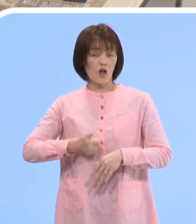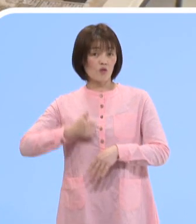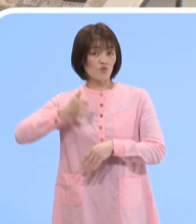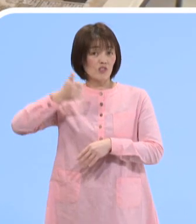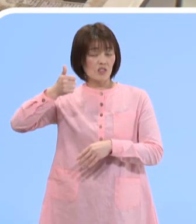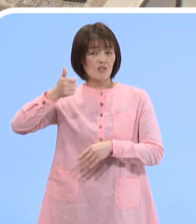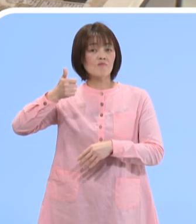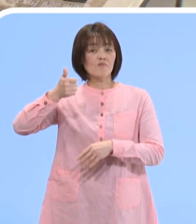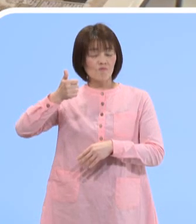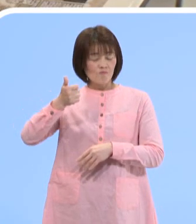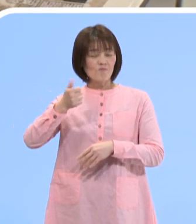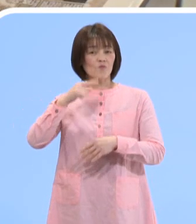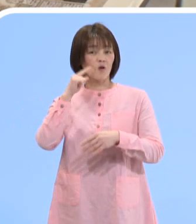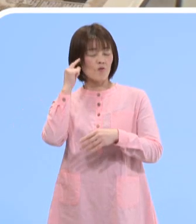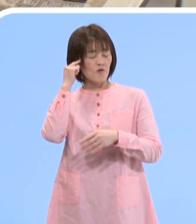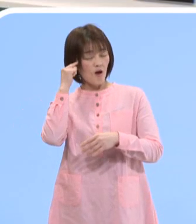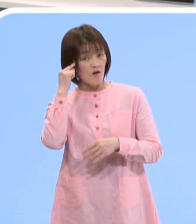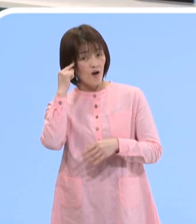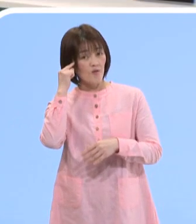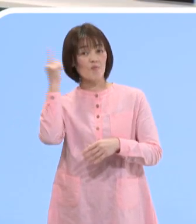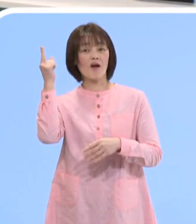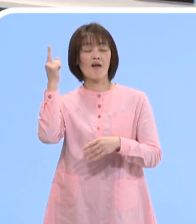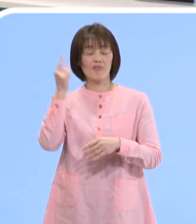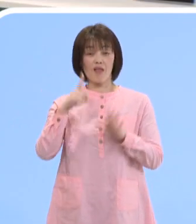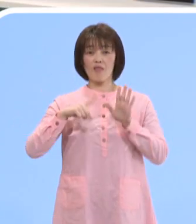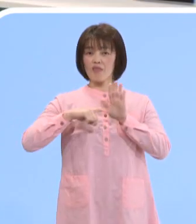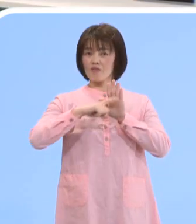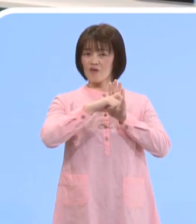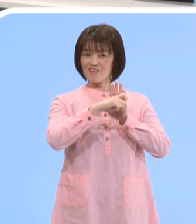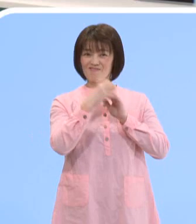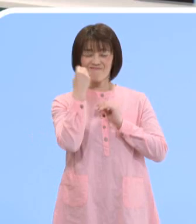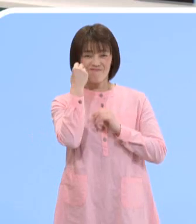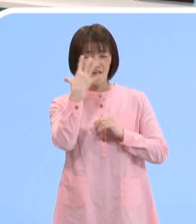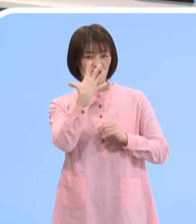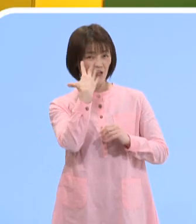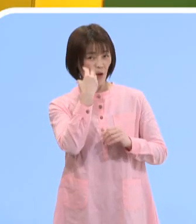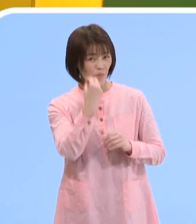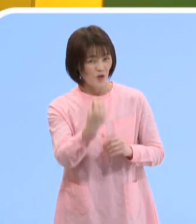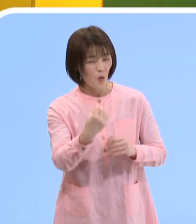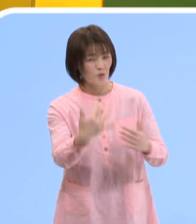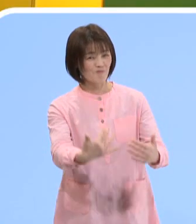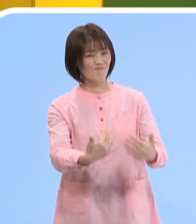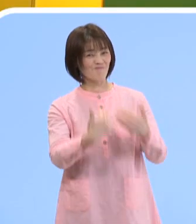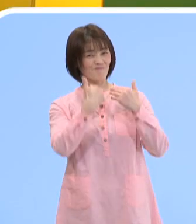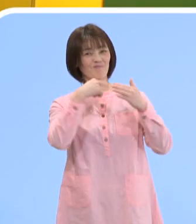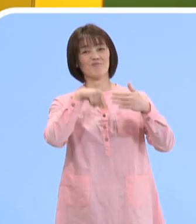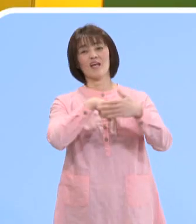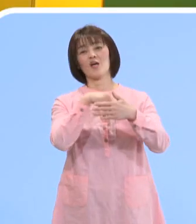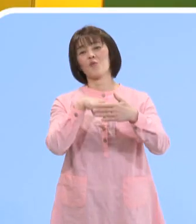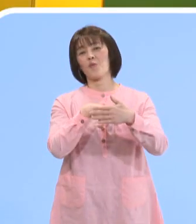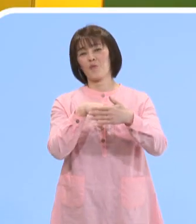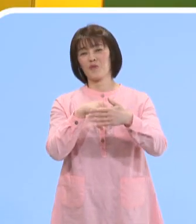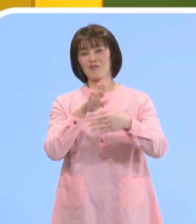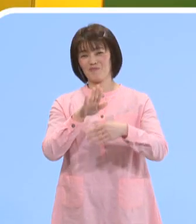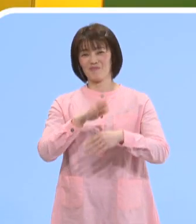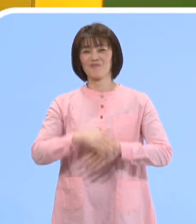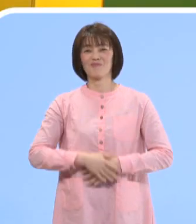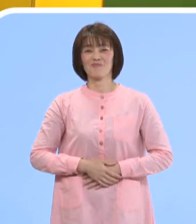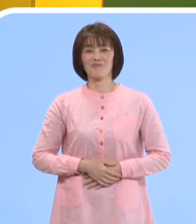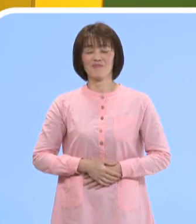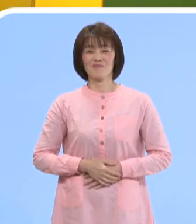フランス人学芸員の独自の視点で手塚治虫さんの新たな魅力を発見できる内容なんです。